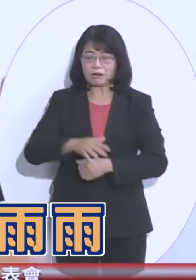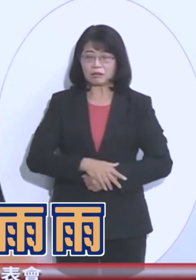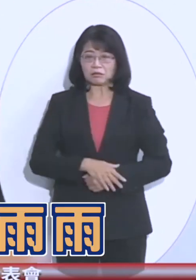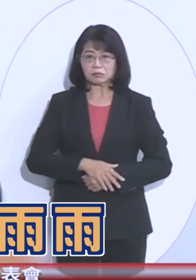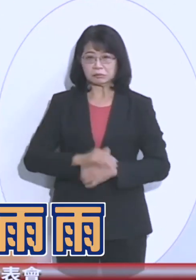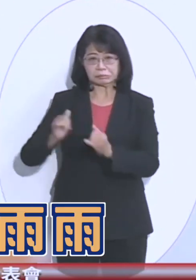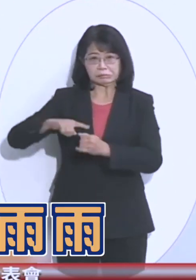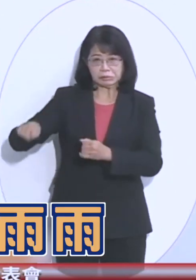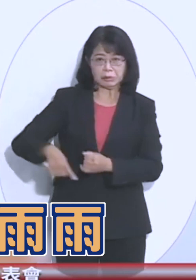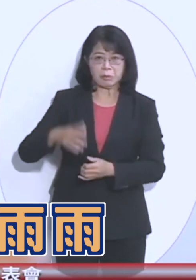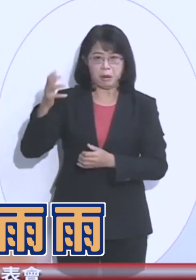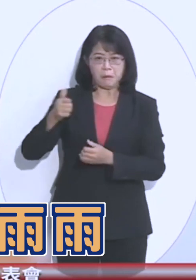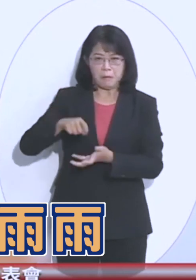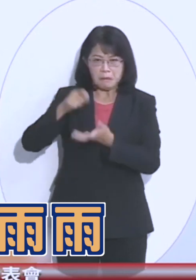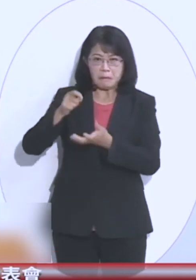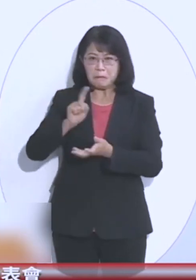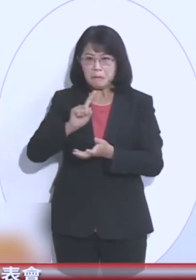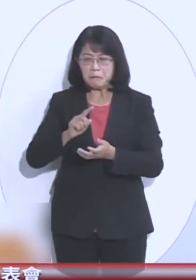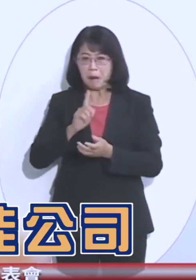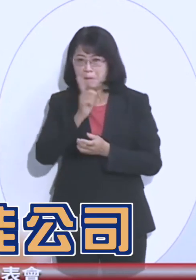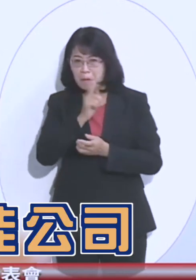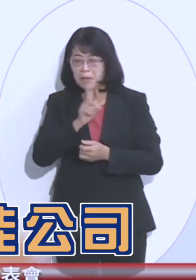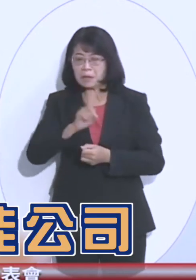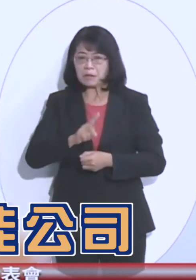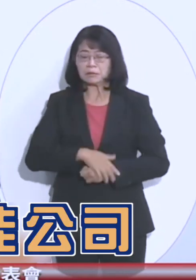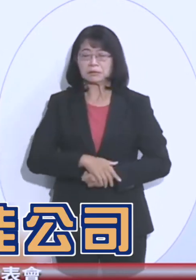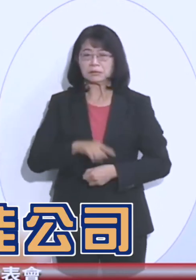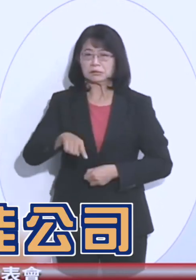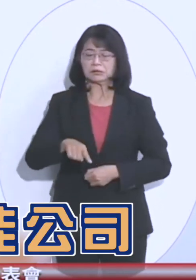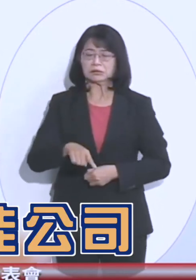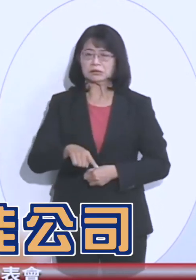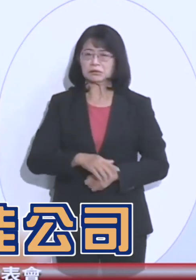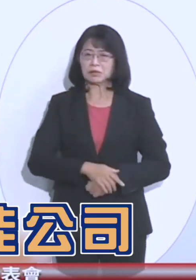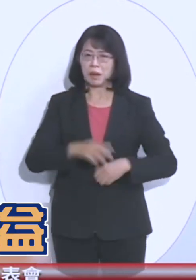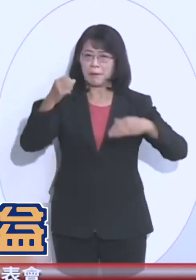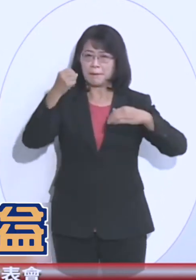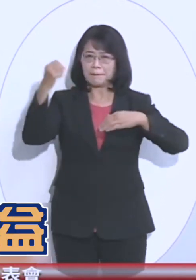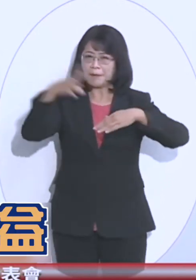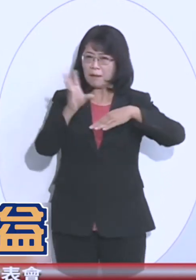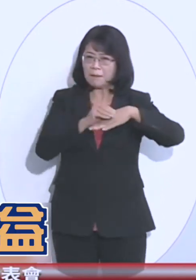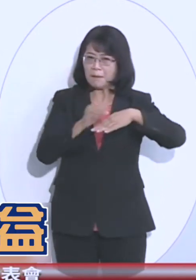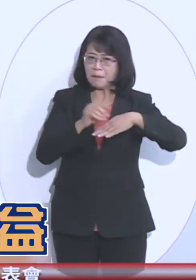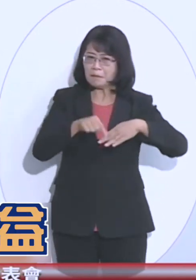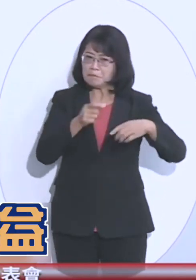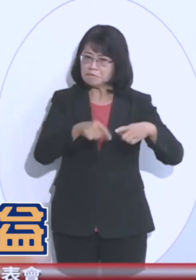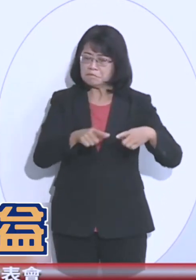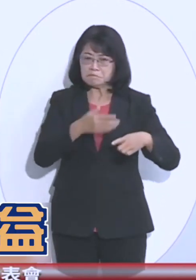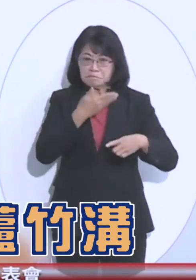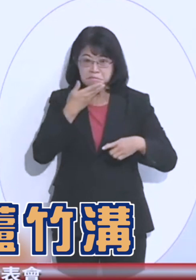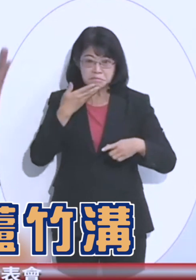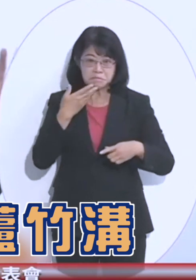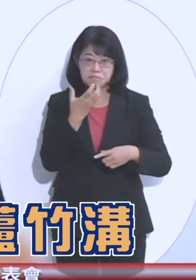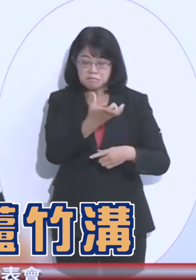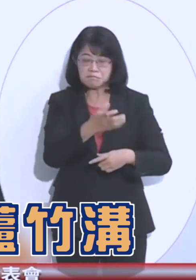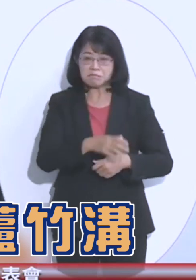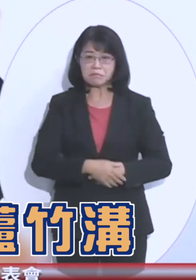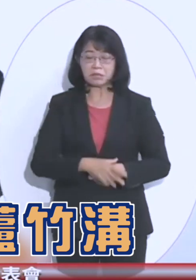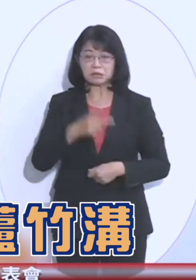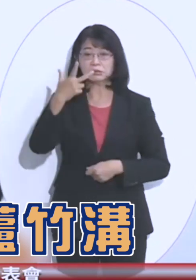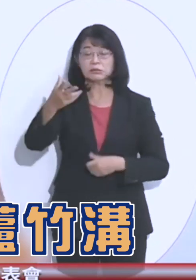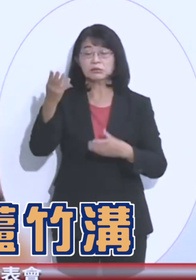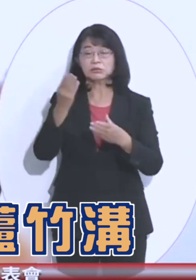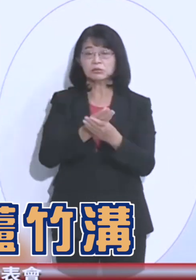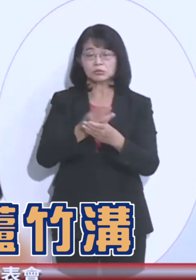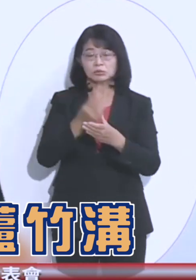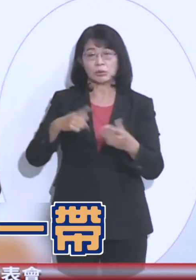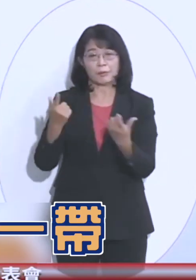讲甲风风雨雨，到底是什么款的太阳能公司有这么大的利头？规个七股到